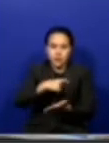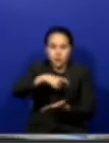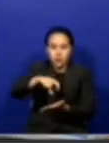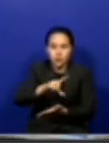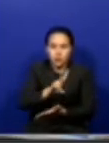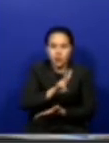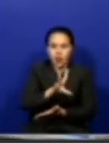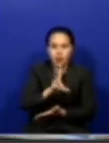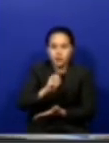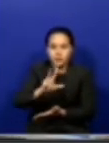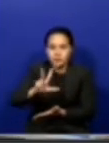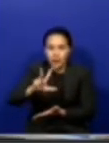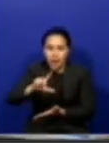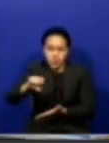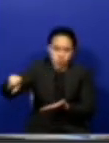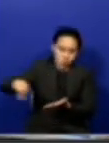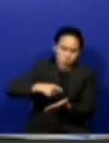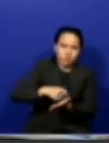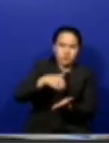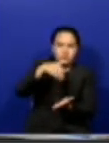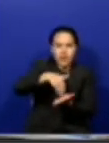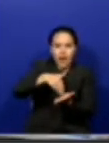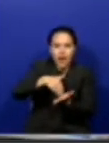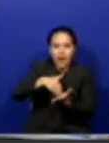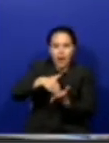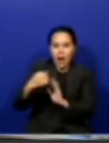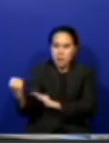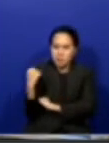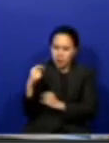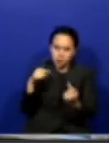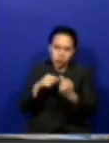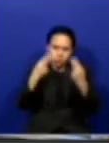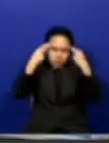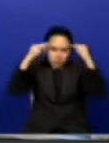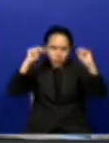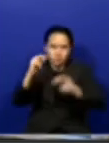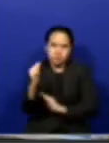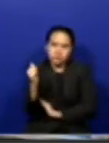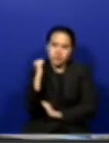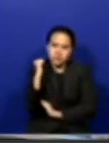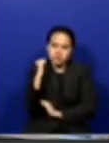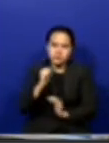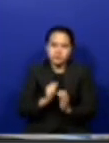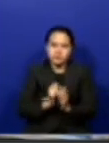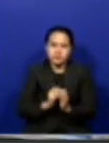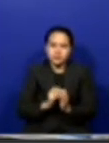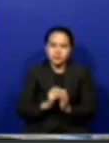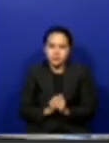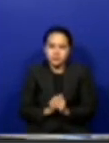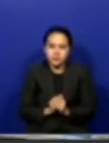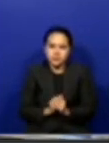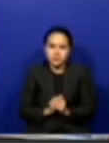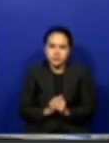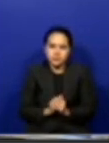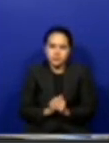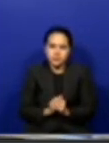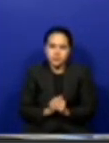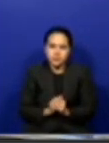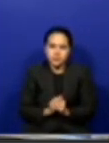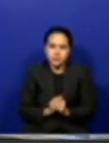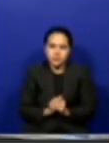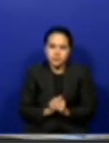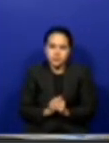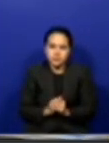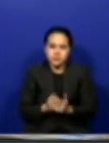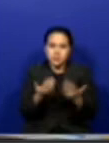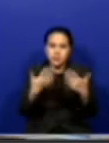ส่วนกลางก็คืออำนาจก็อยู่ที่ท่านนายกรัฐมนตรีบริหารการจัดการประเด็นเนี่ย63เ